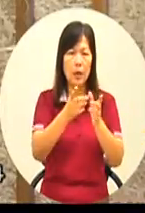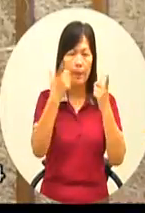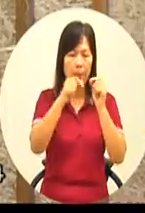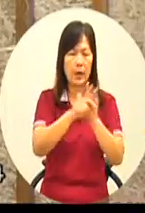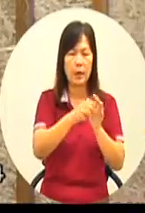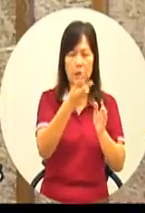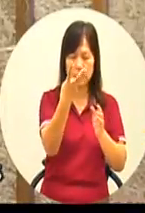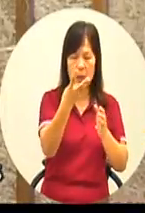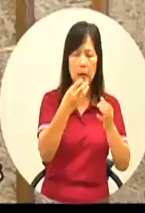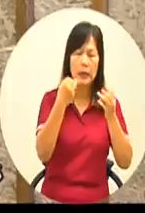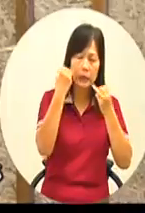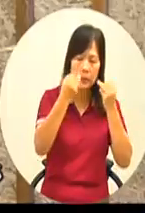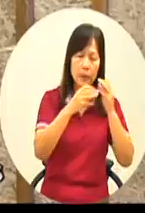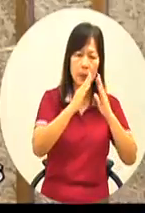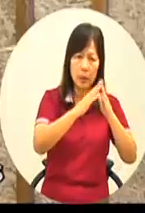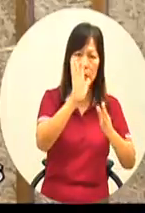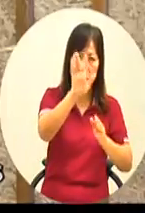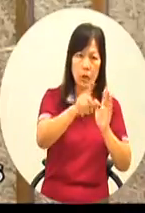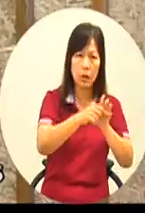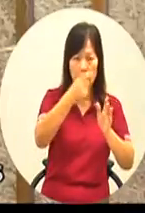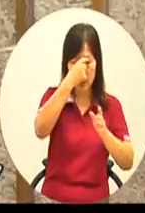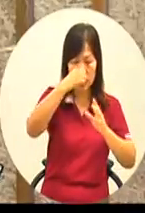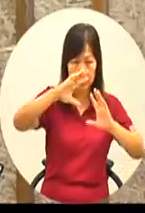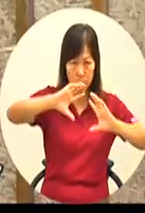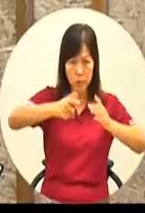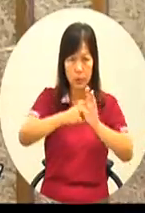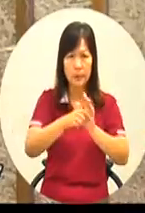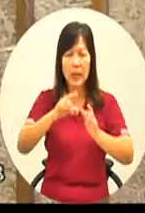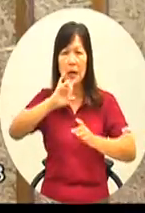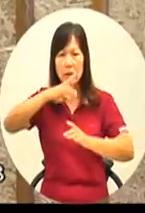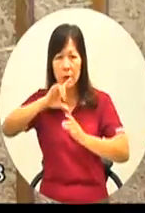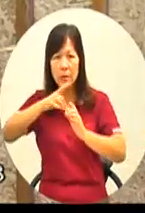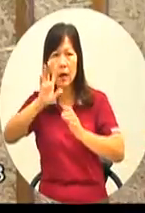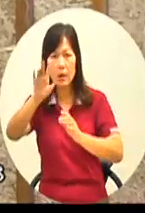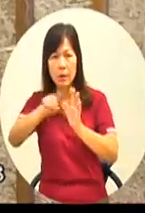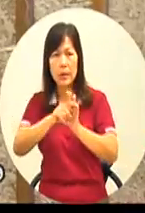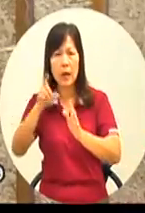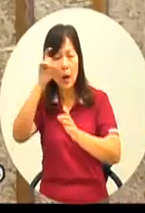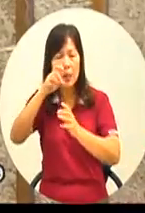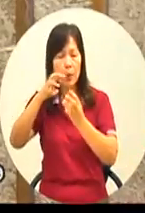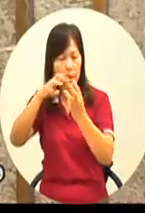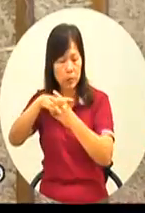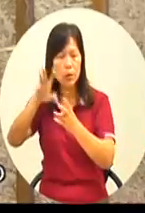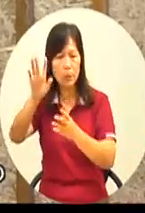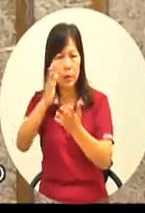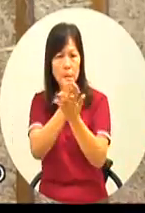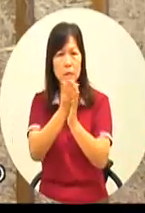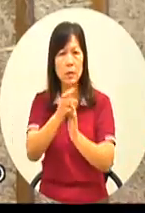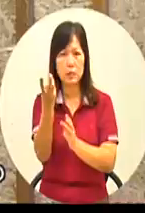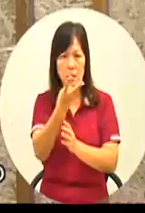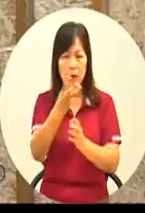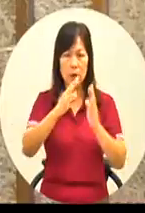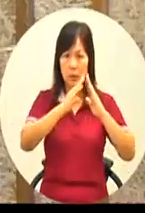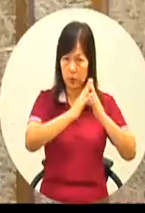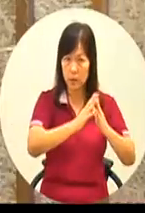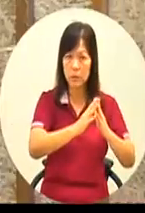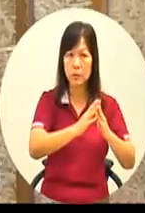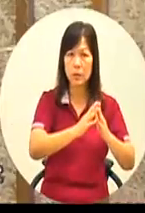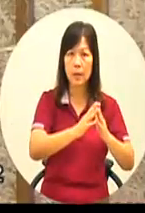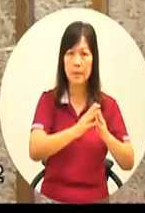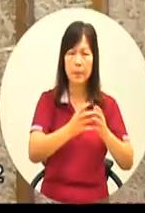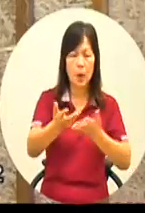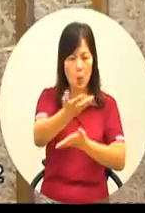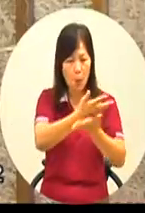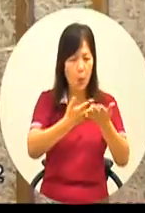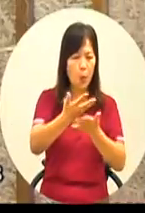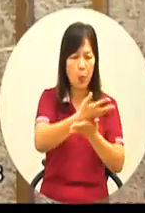妹市的，包括我们菲律宾的宿务、越南的岘港跟澳洲的布里斯本。那实际上，我们跟这三个城市其实往来非